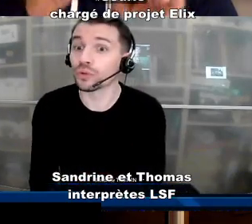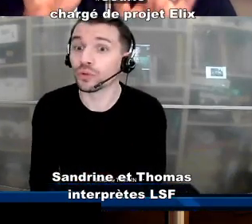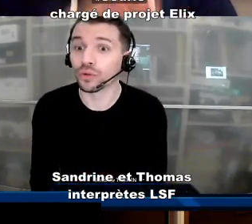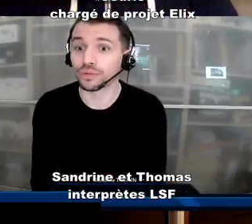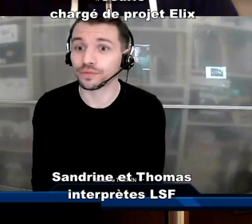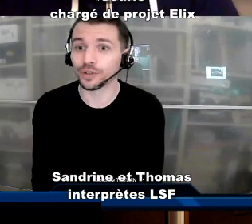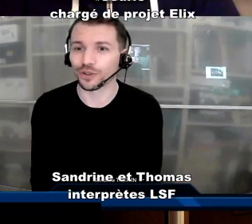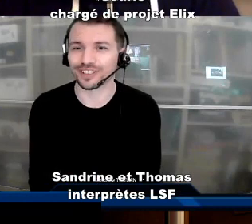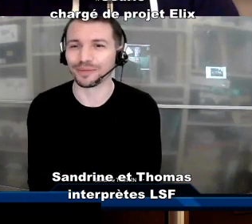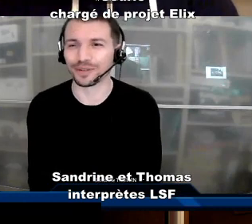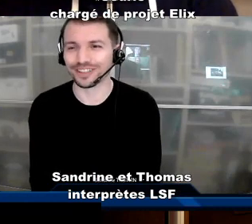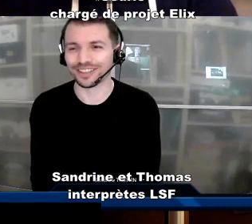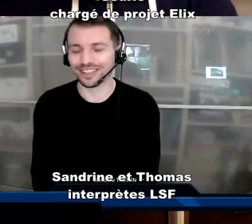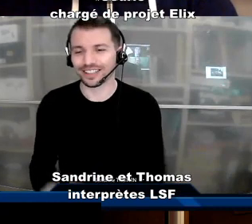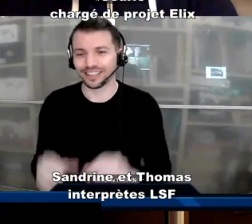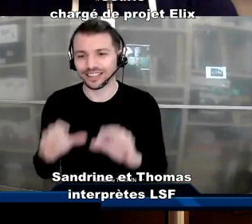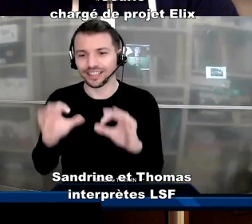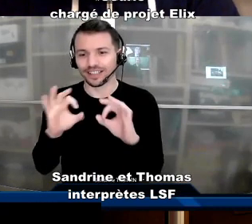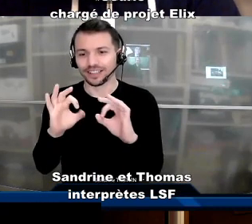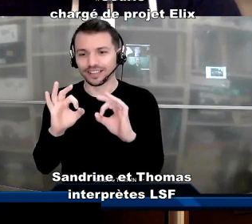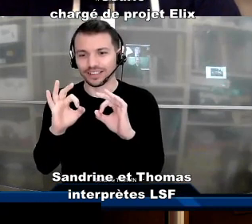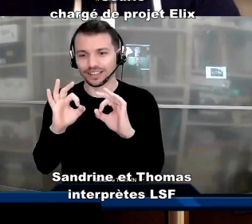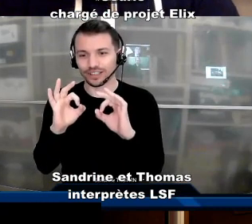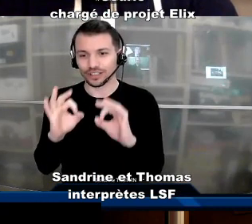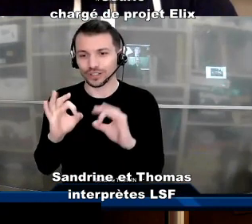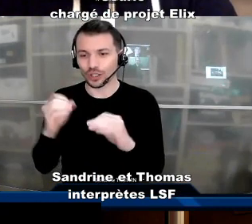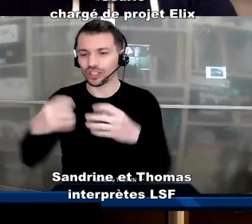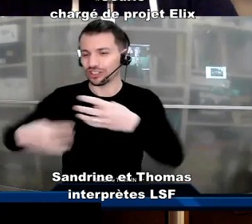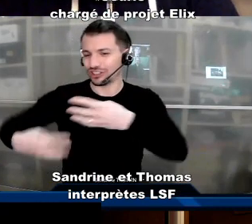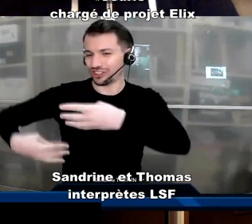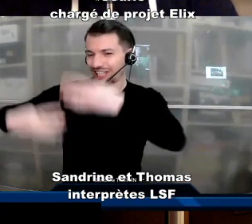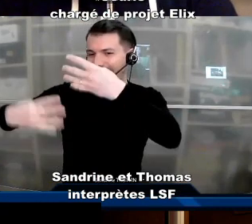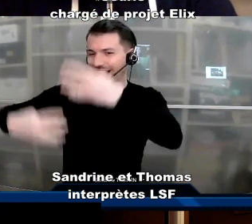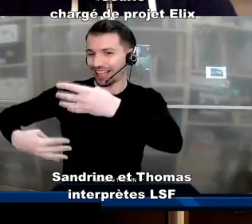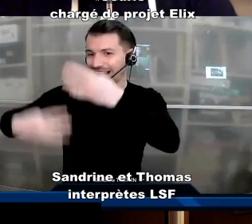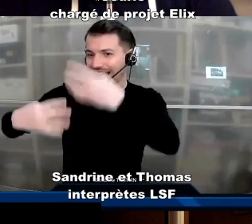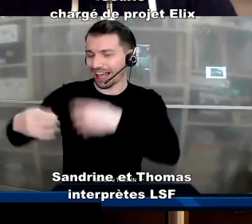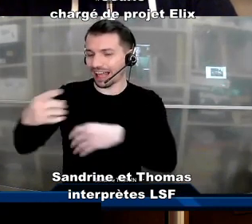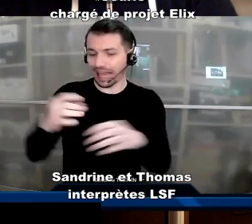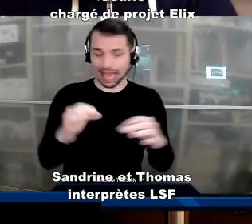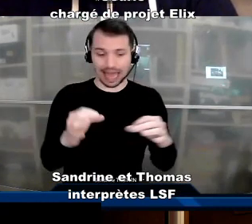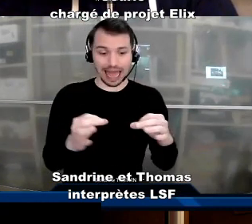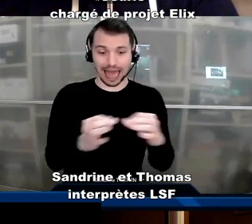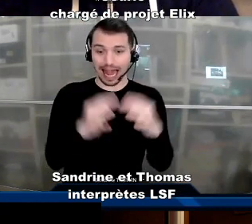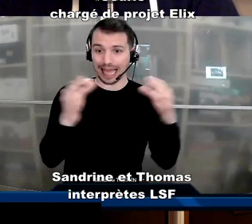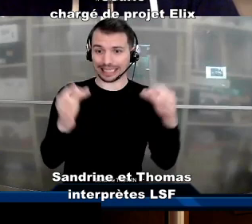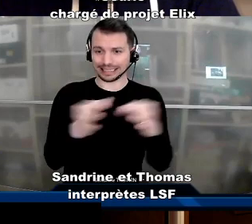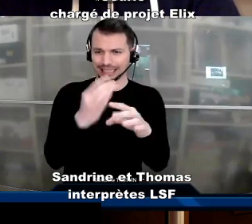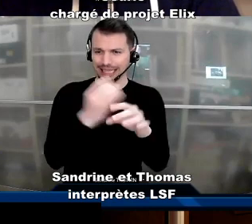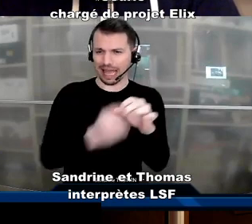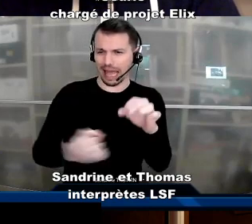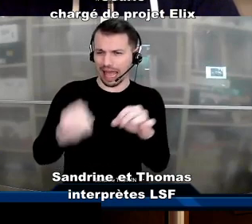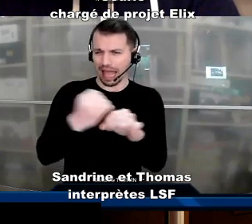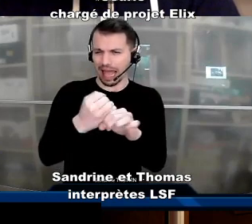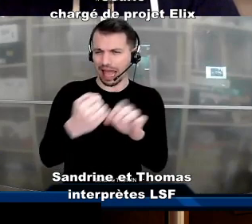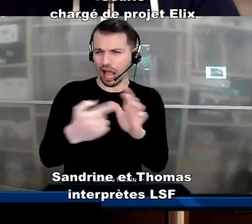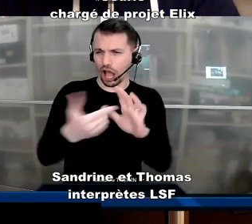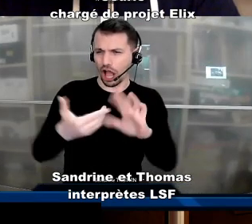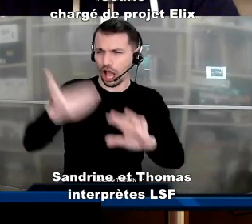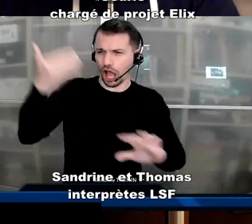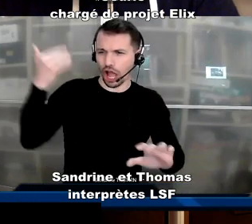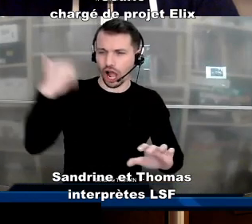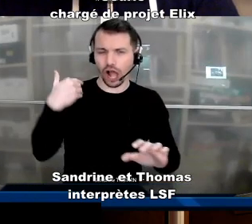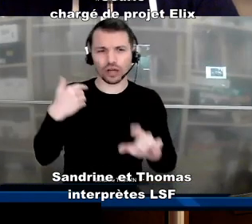Non, non, non, non. Non, on avait une question sur le chat, sur depuis quand LX existe. C'est 2012, hein, je crois, Fanny, hein, c'est ça